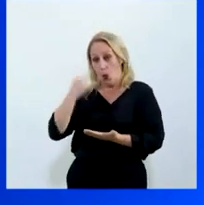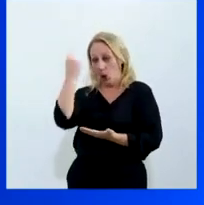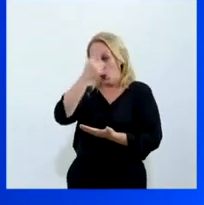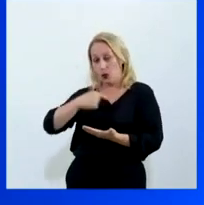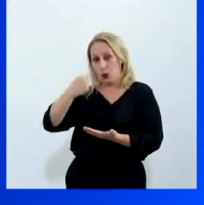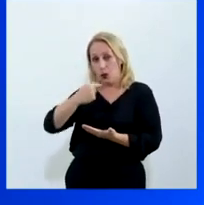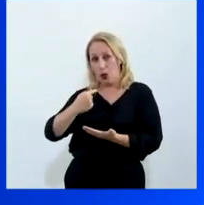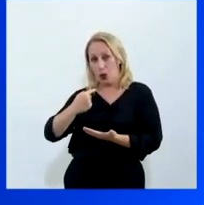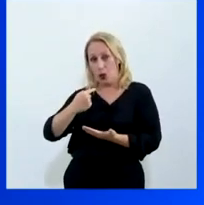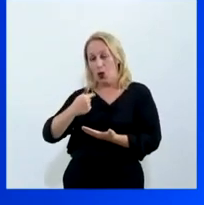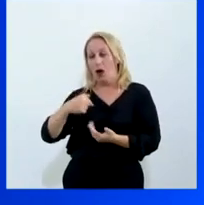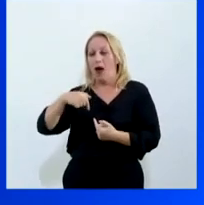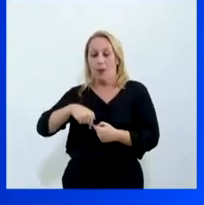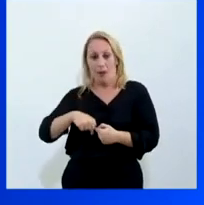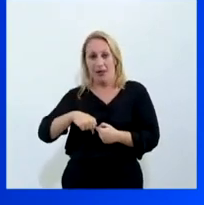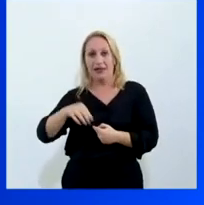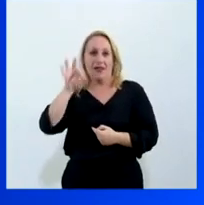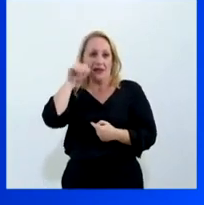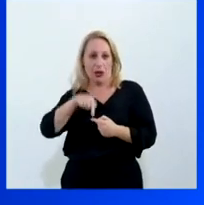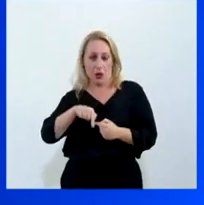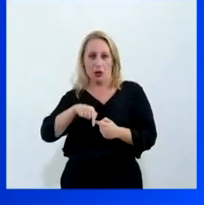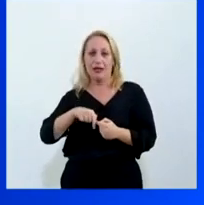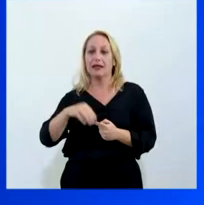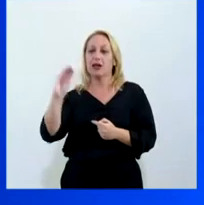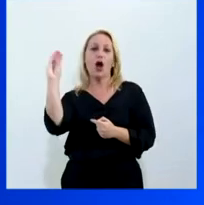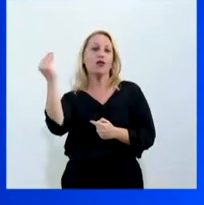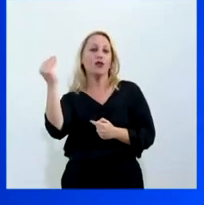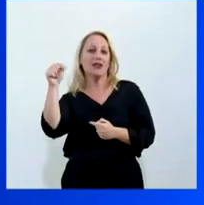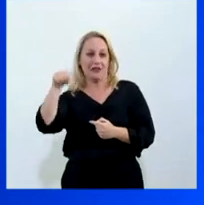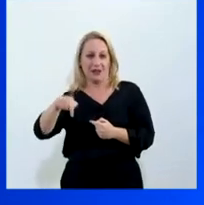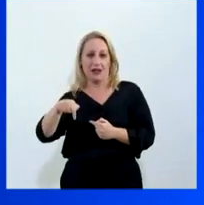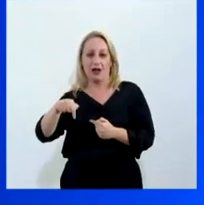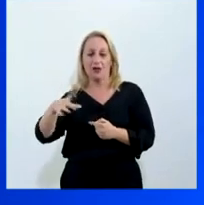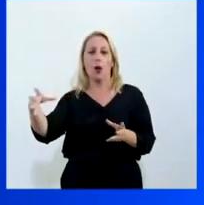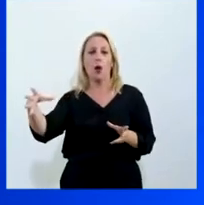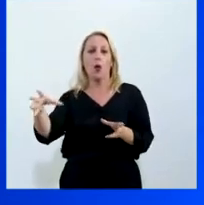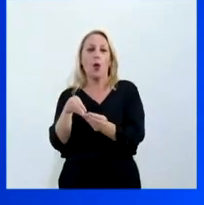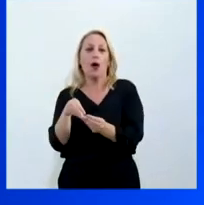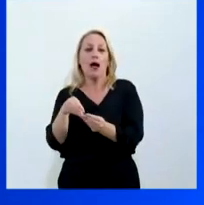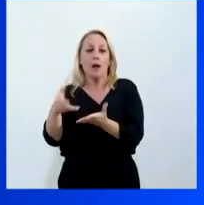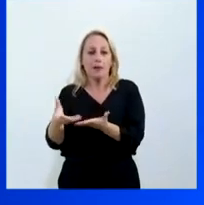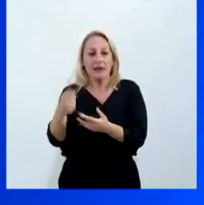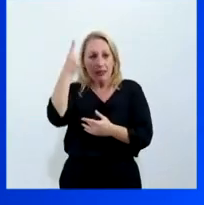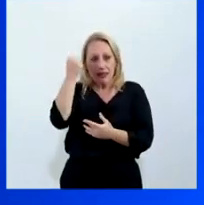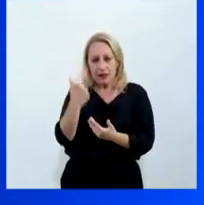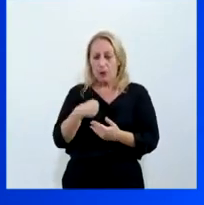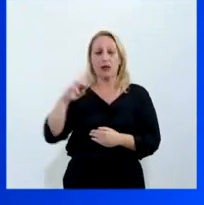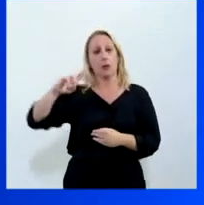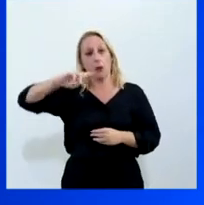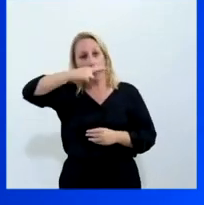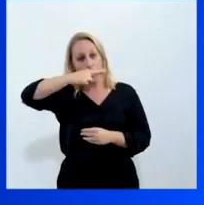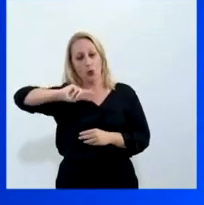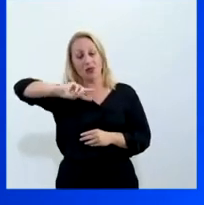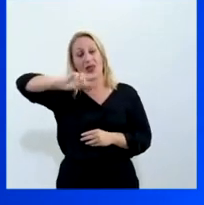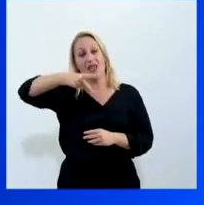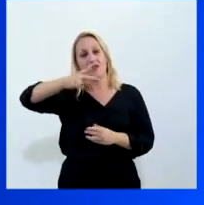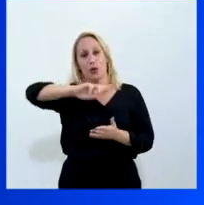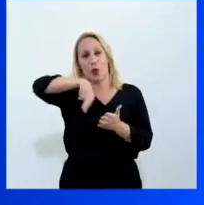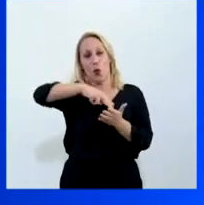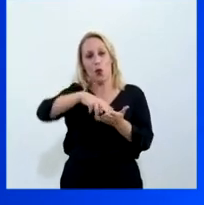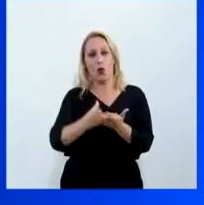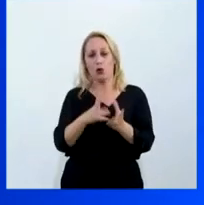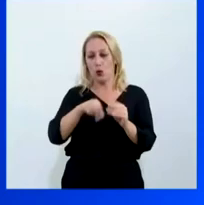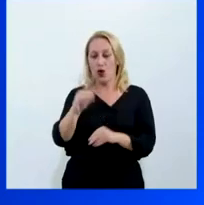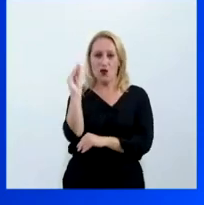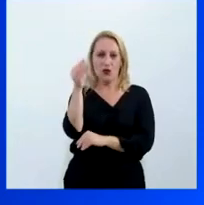Βουλή. Έτσι ώστε να μπορώ και εγώ ως βουλευτής Θεσσαλονίκης, όχι μόνο ως πρωθυπουργός, να έχω μια στενότερη παρακολούθηση των ζητημάτων